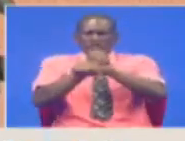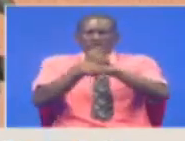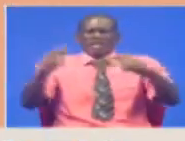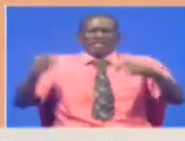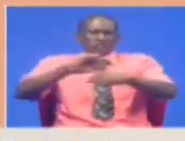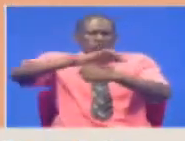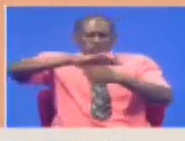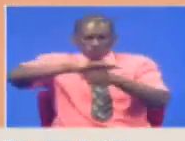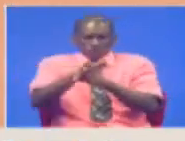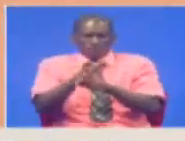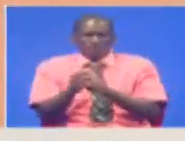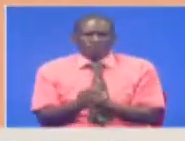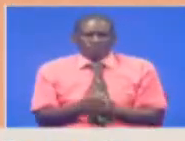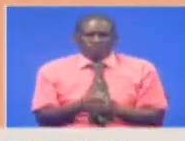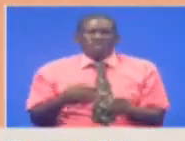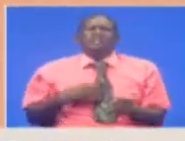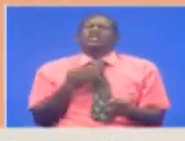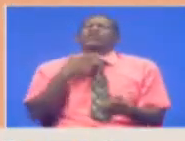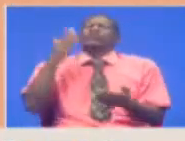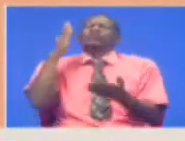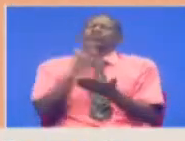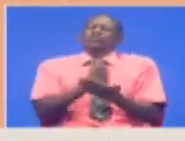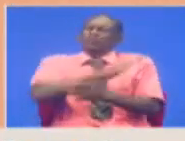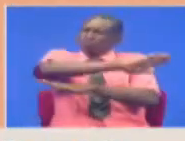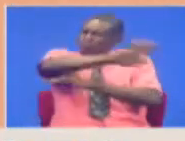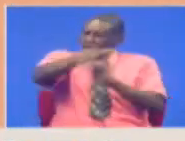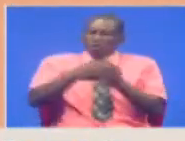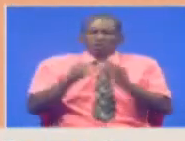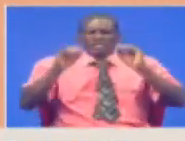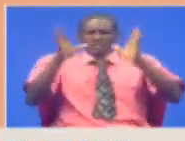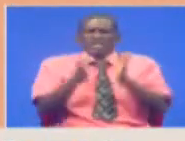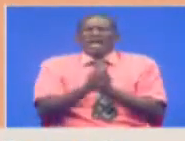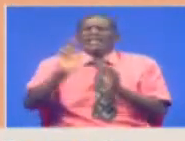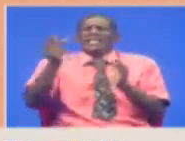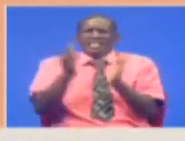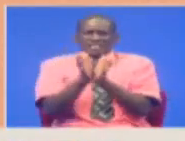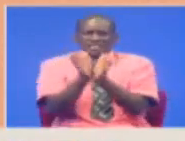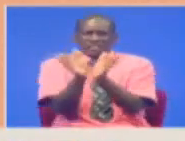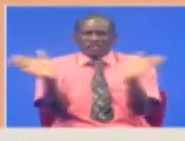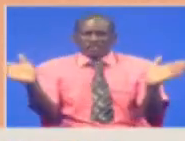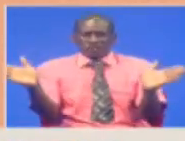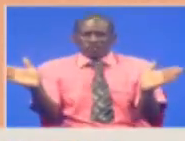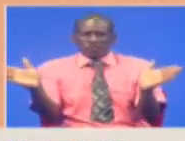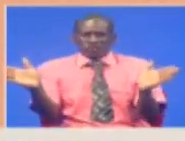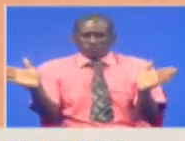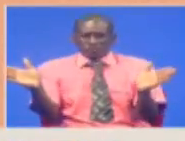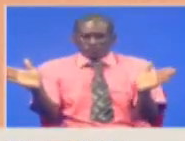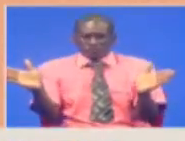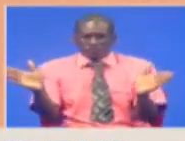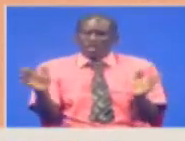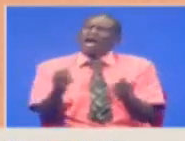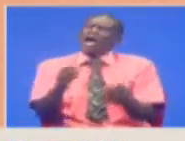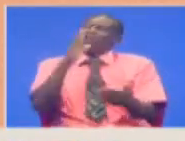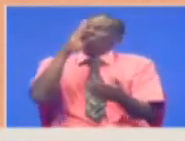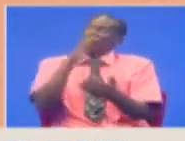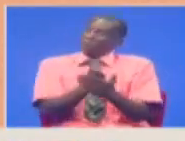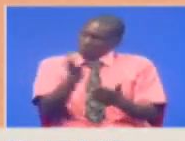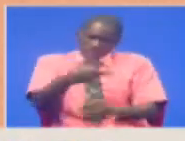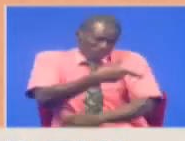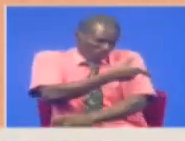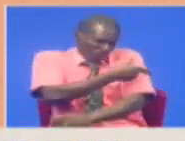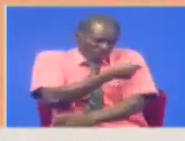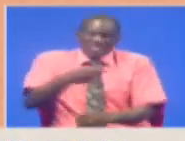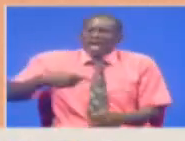COVID-19. I want to assure all teachers and Kenyans at large, the vaccines that have been approved